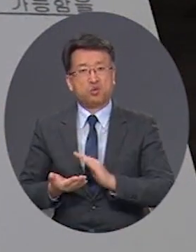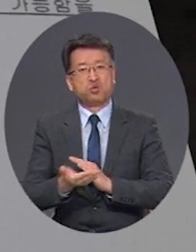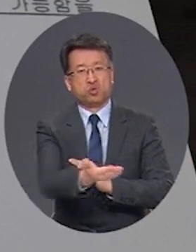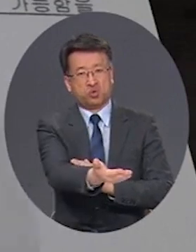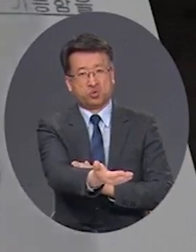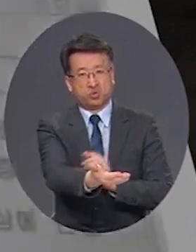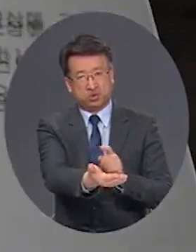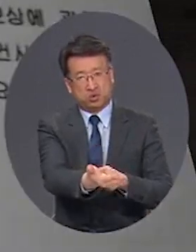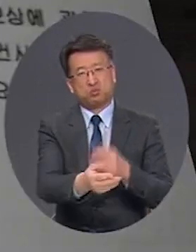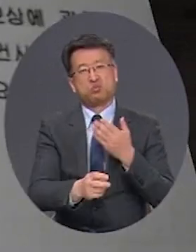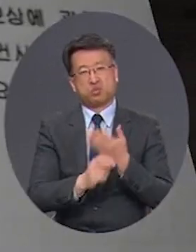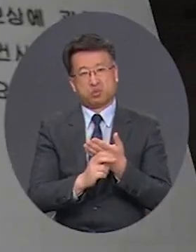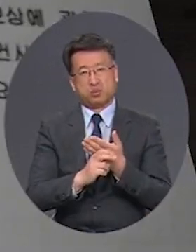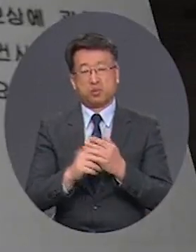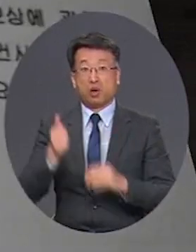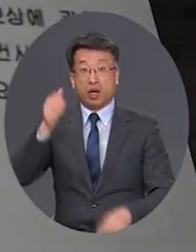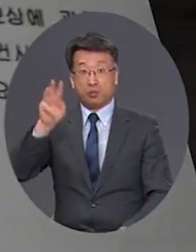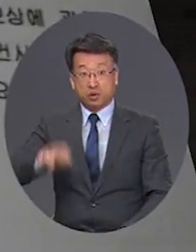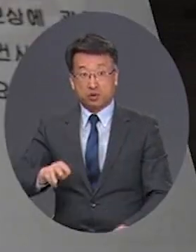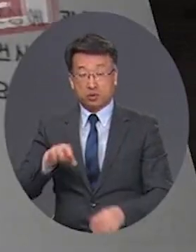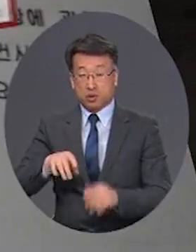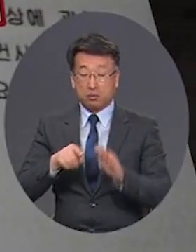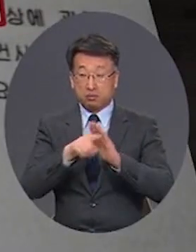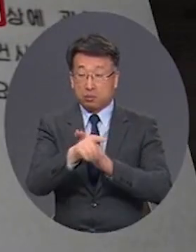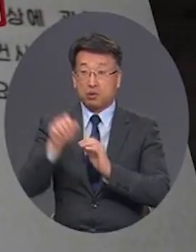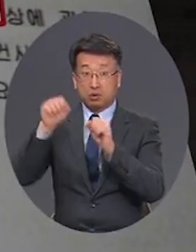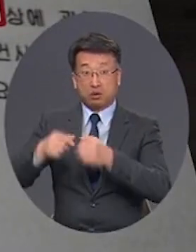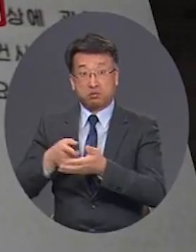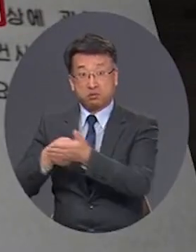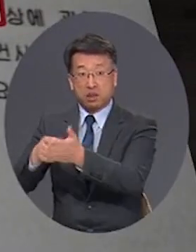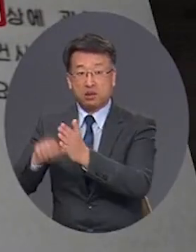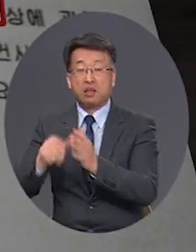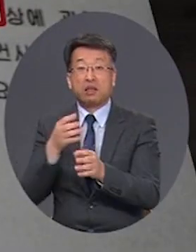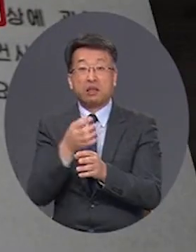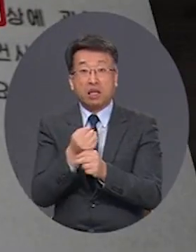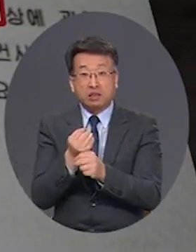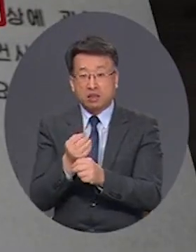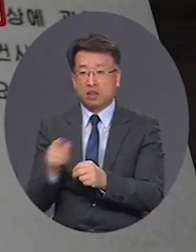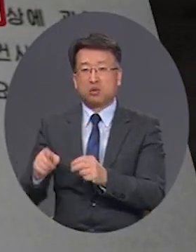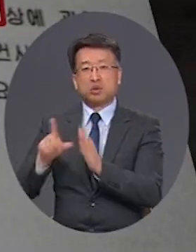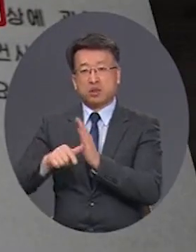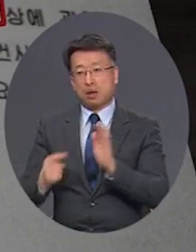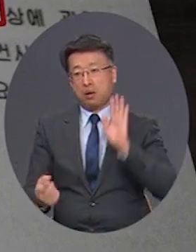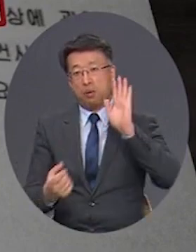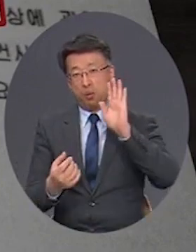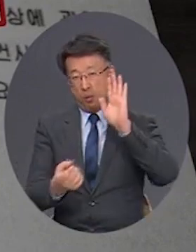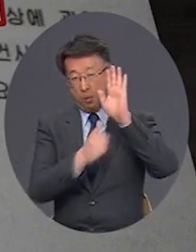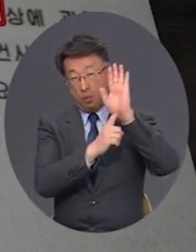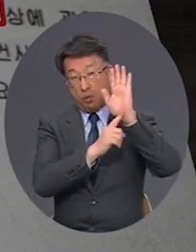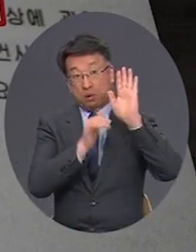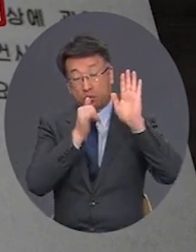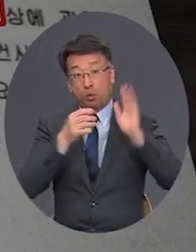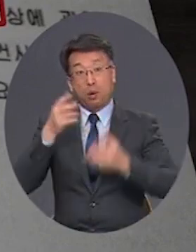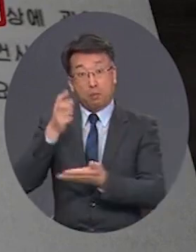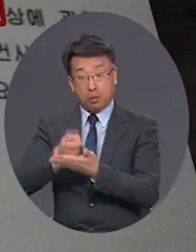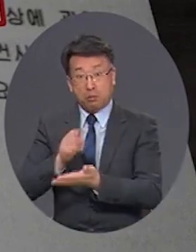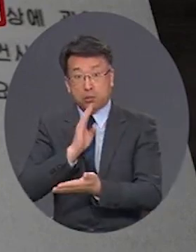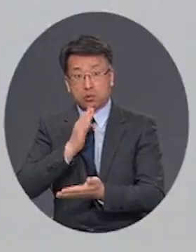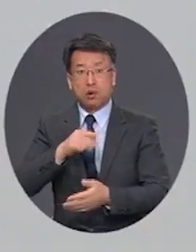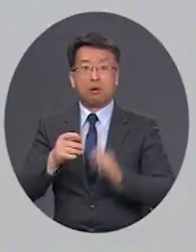했고 합천군의 출입 허가를 요청하면서 날짜와 시간을 공지하도록 한 관련법을 지키지